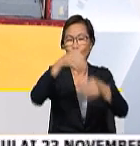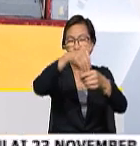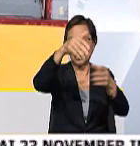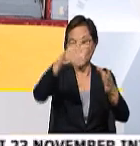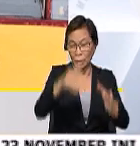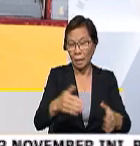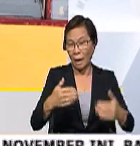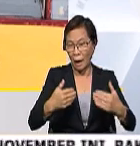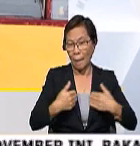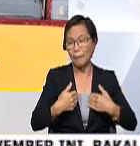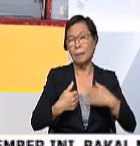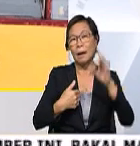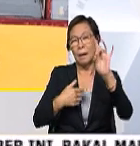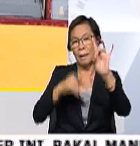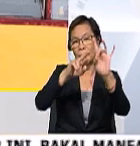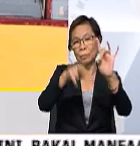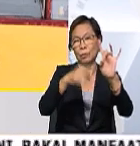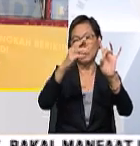yang terdiri daripada